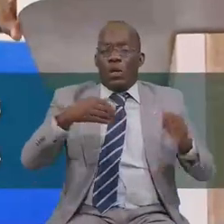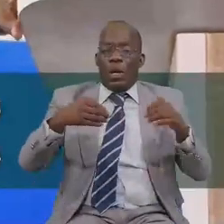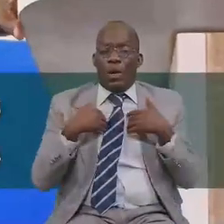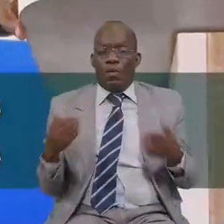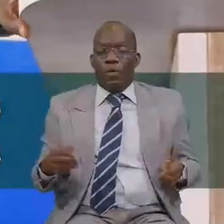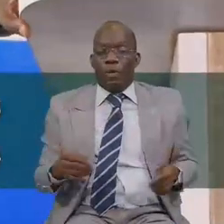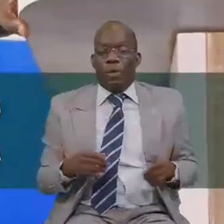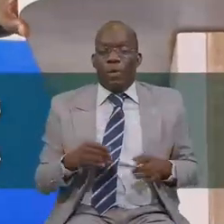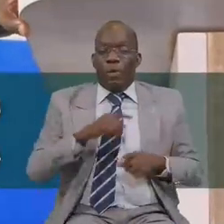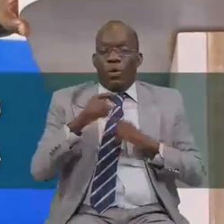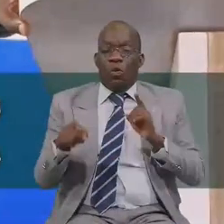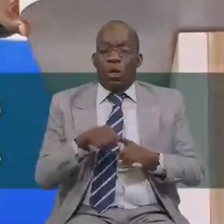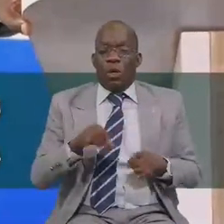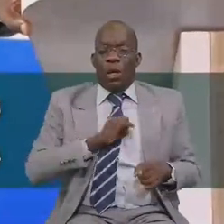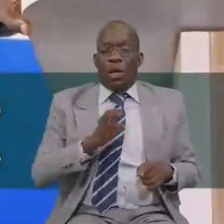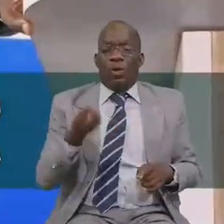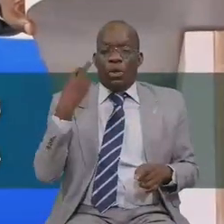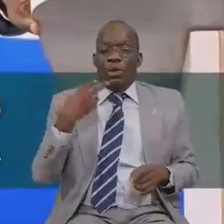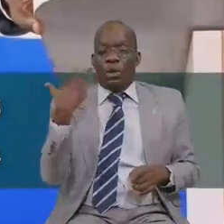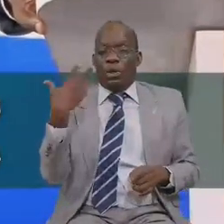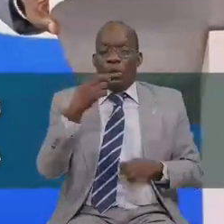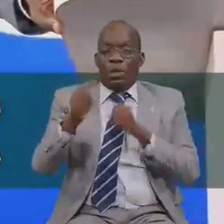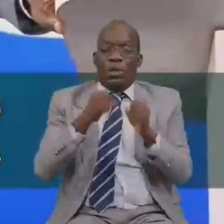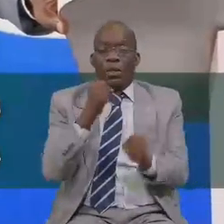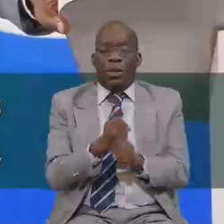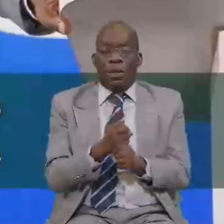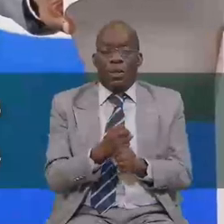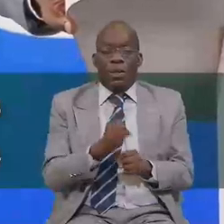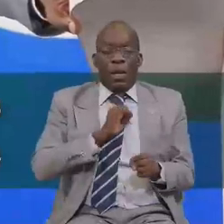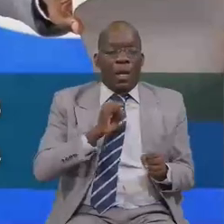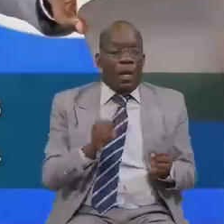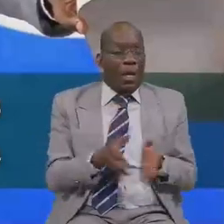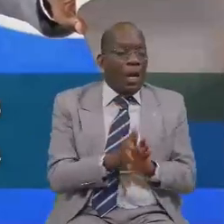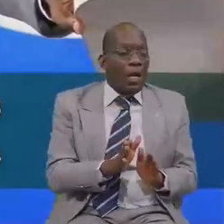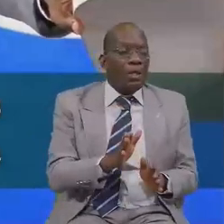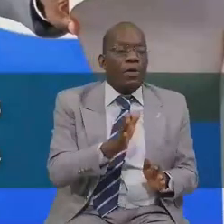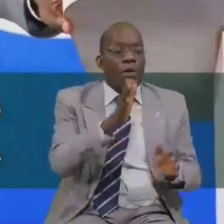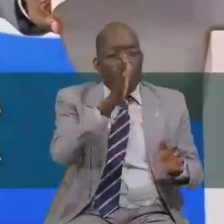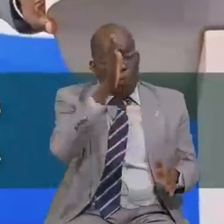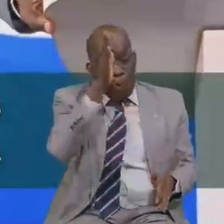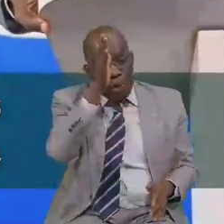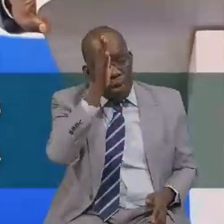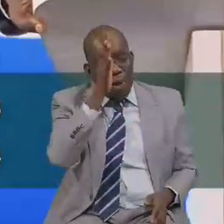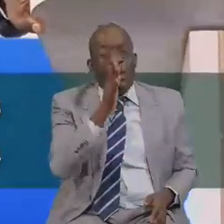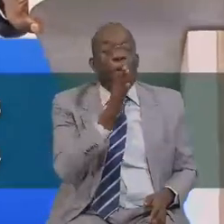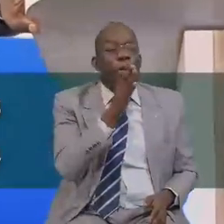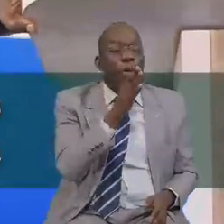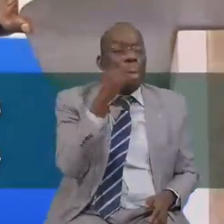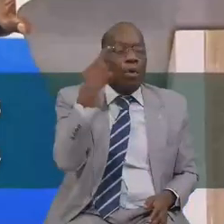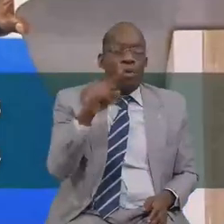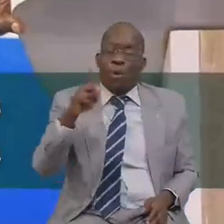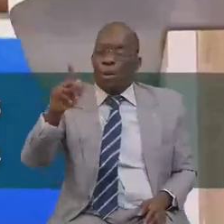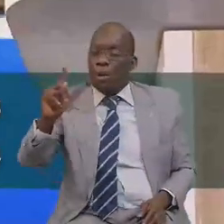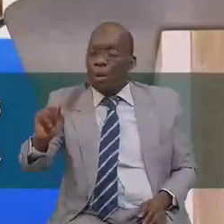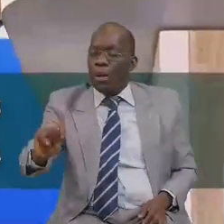quand j'avais 3 ans, je demandais à papa, maman, de jouer. Quand j'ai eu